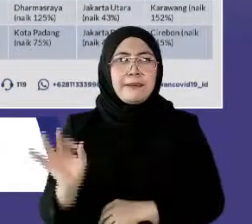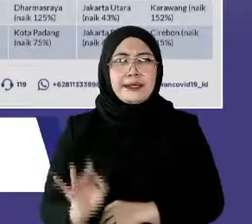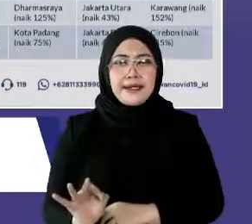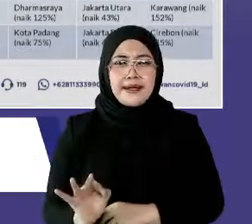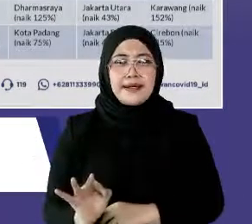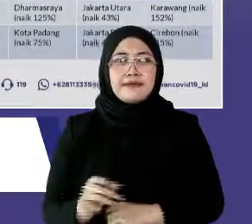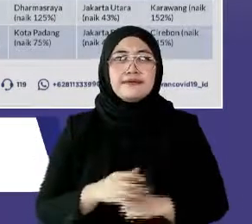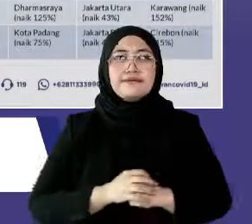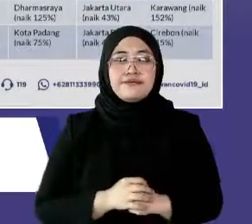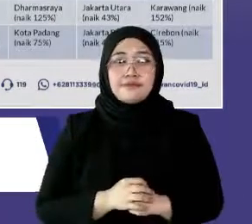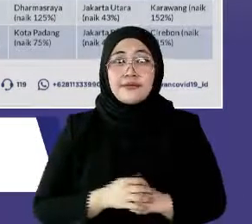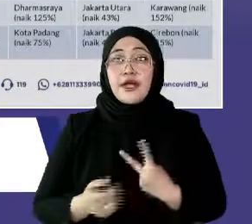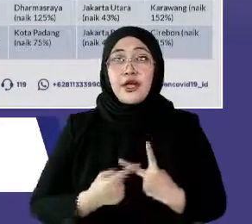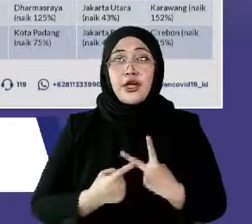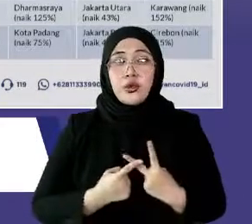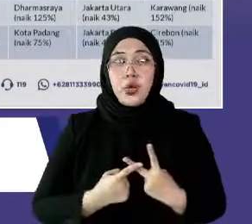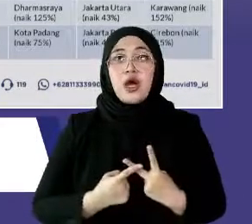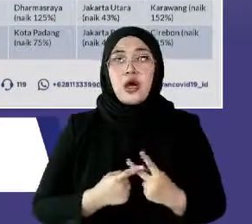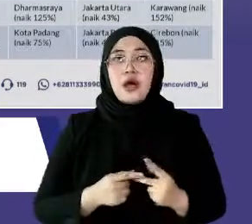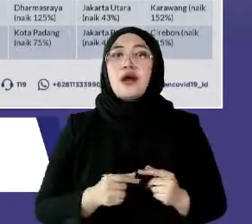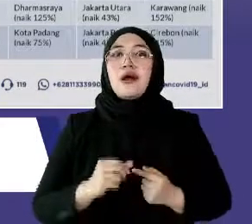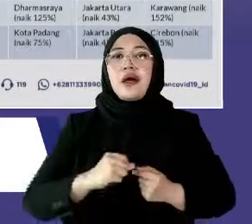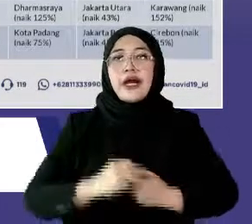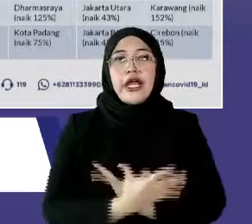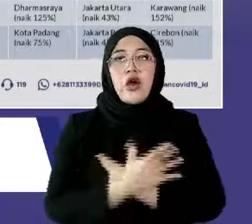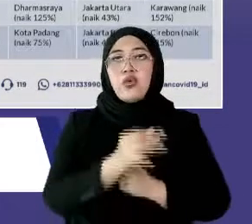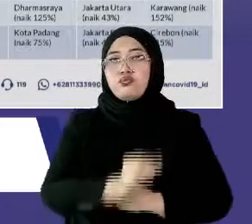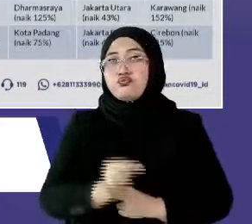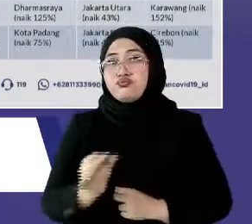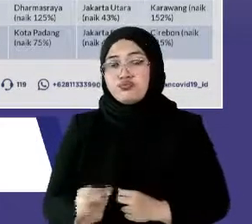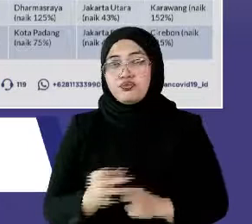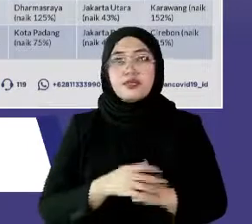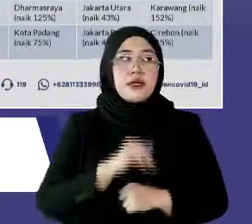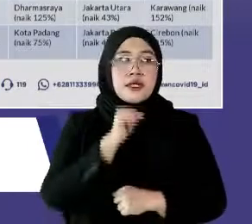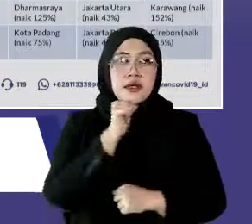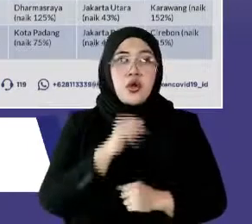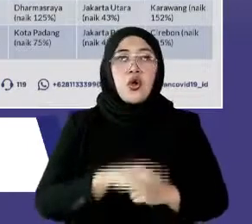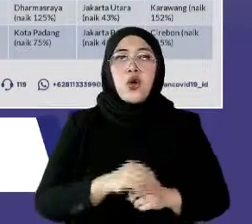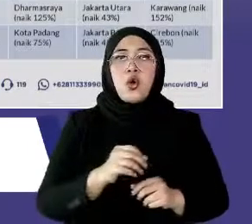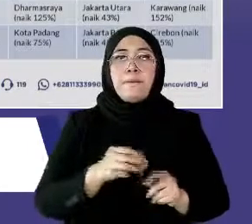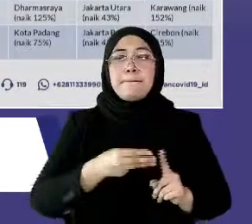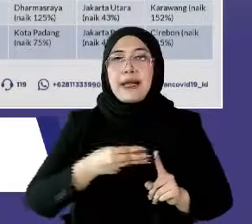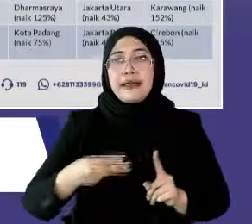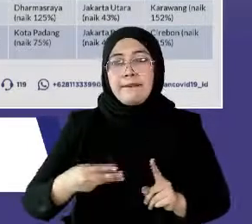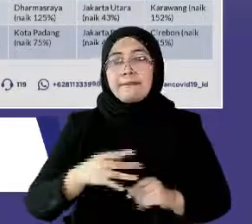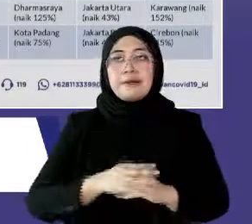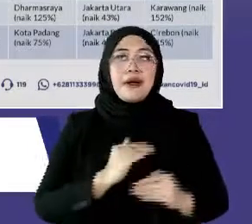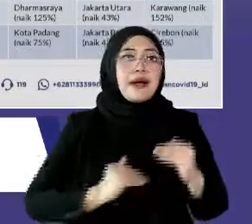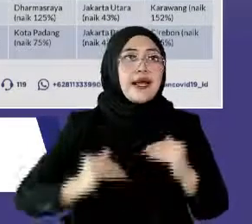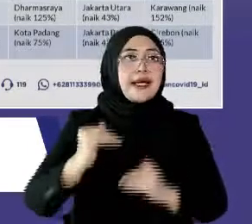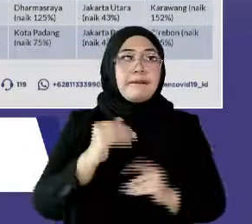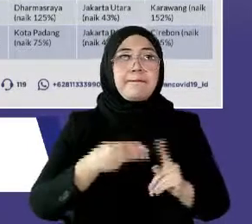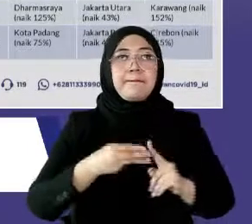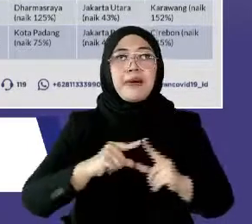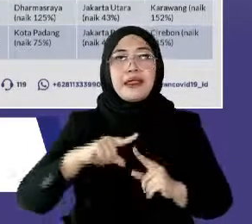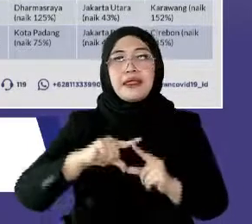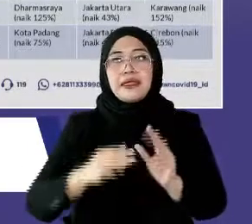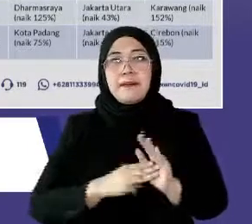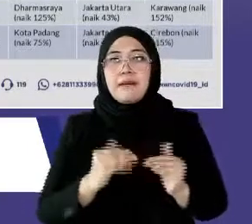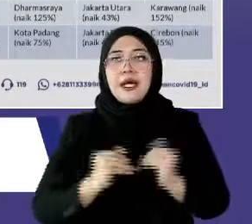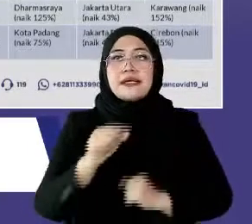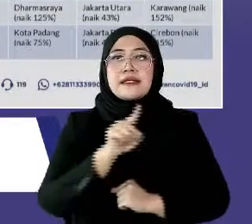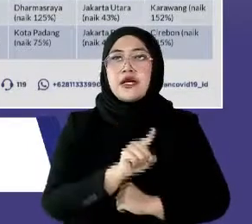persen Kemudian yang kedua adalah kepulauan Riau dikontribusikan oleh Kota Batam naik sebesar